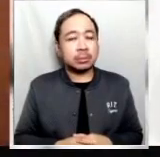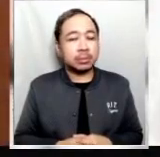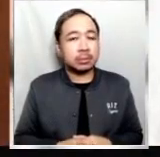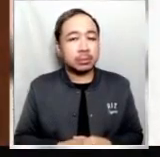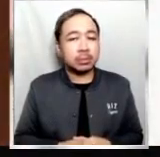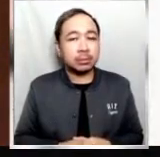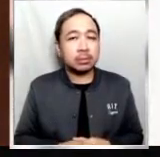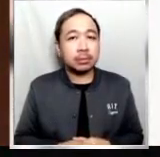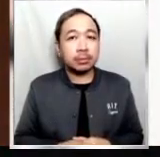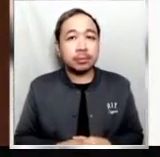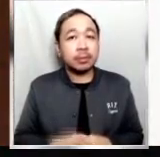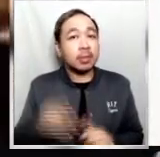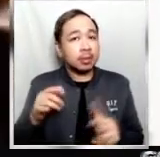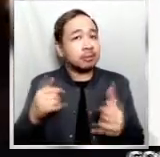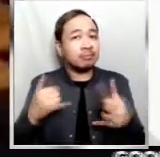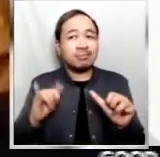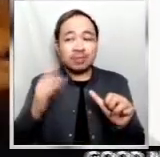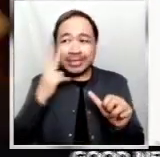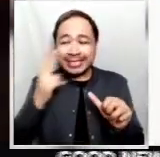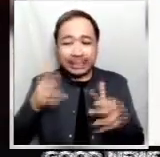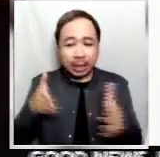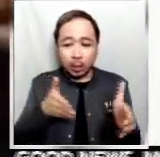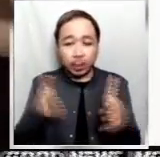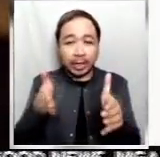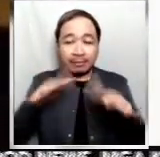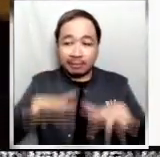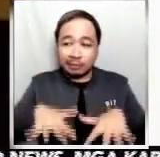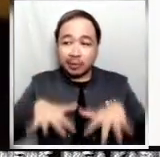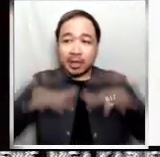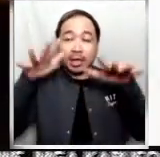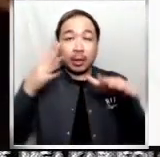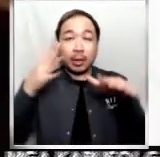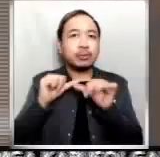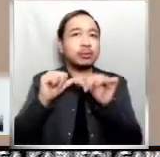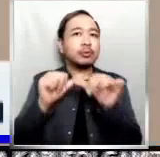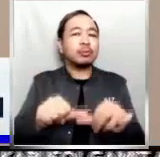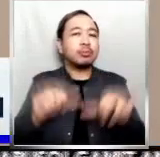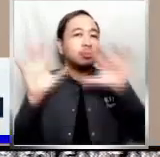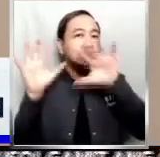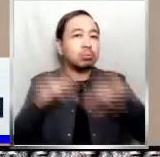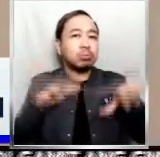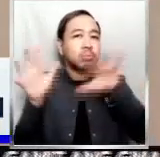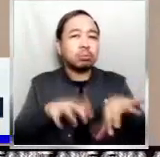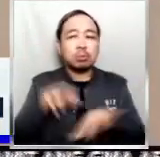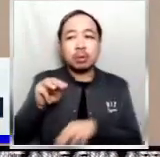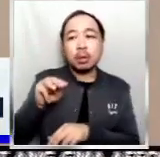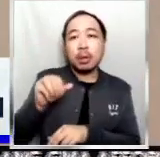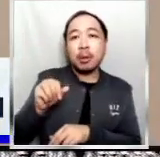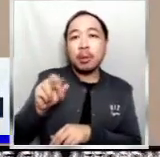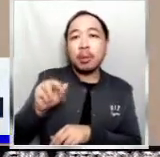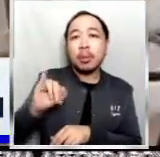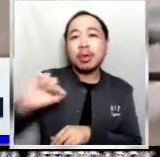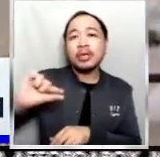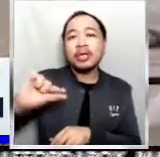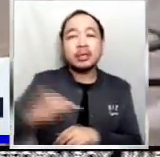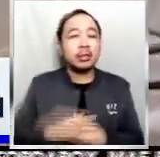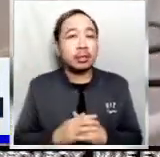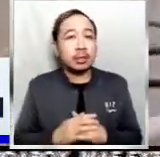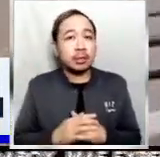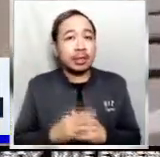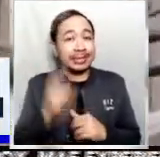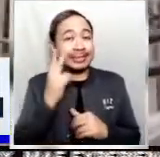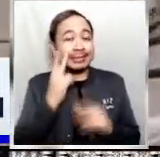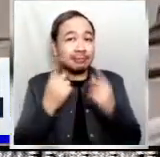Binaha pa rin ang ilang kalsada nito kasunod ng walang patid na ulang dulot ng Bagyong Maring. Kahit ang pamosong strawberry